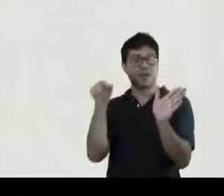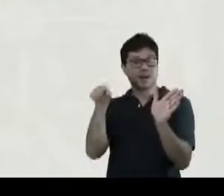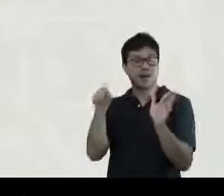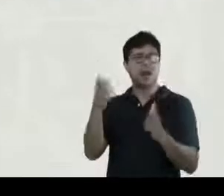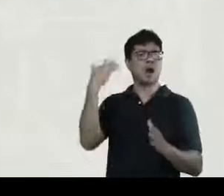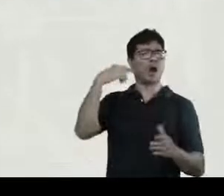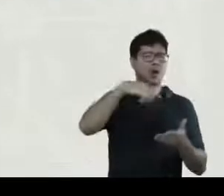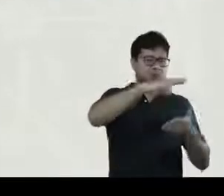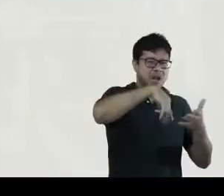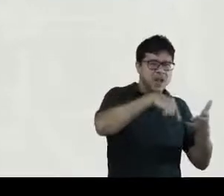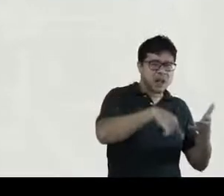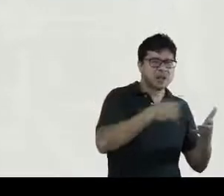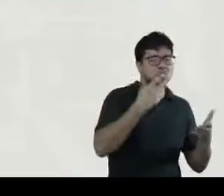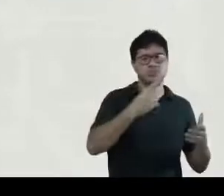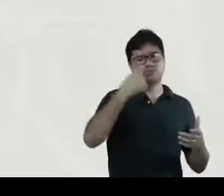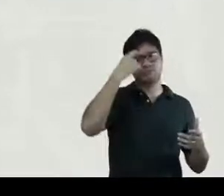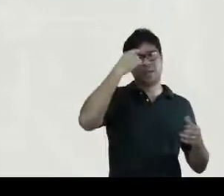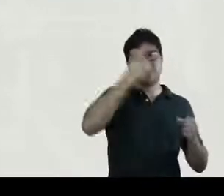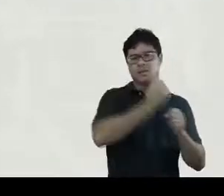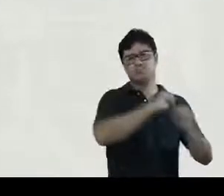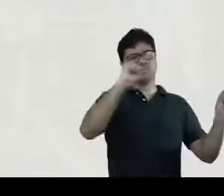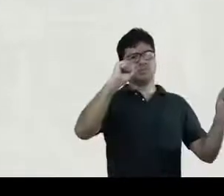Retrieval.